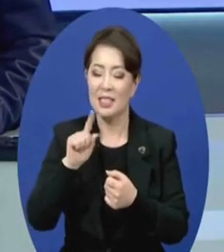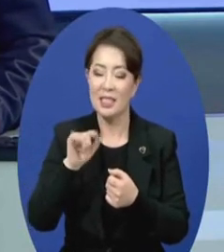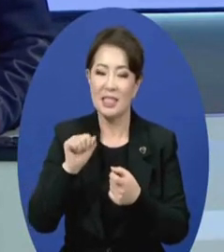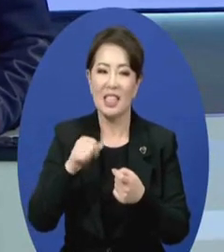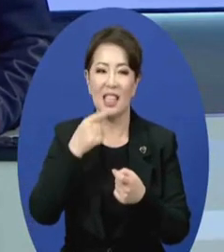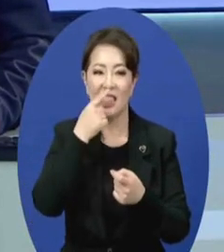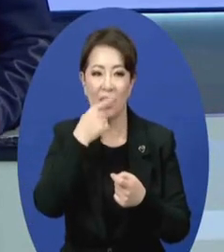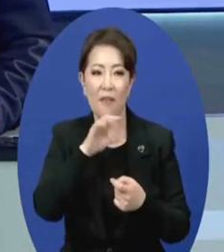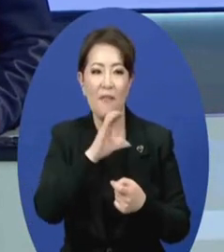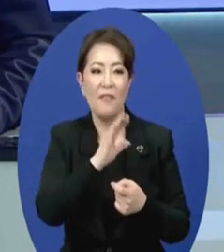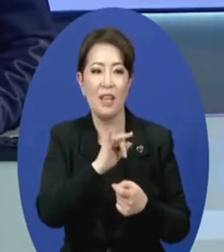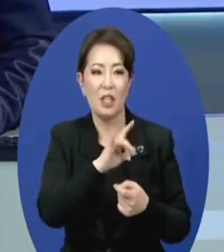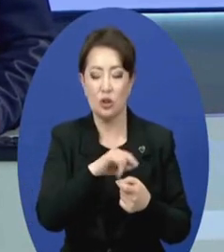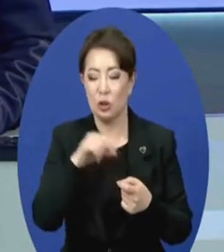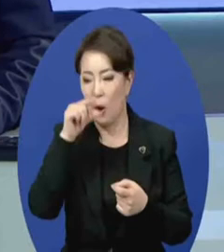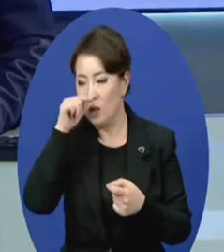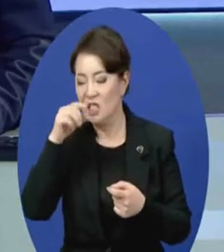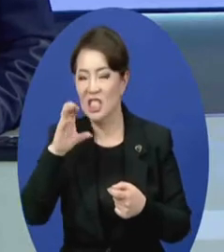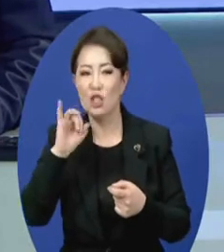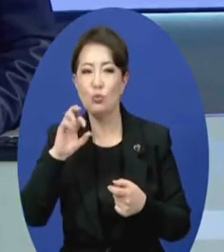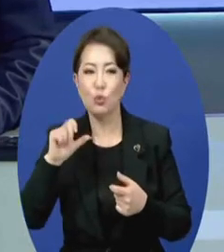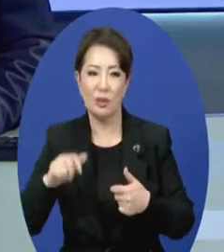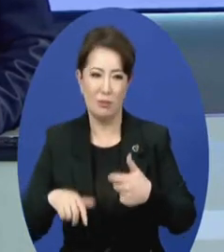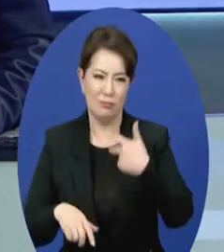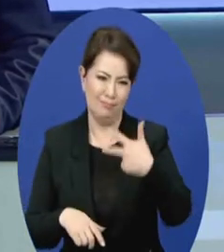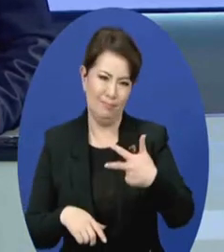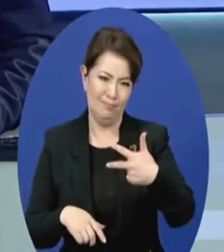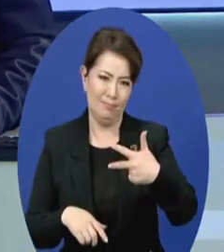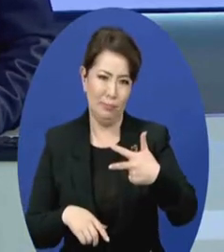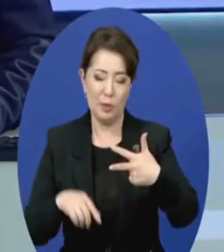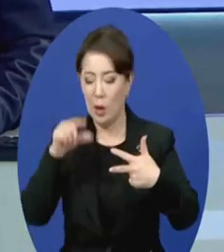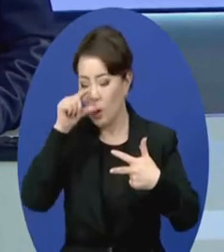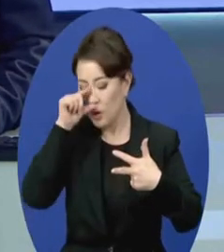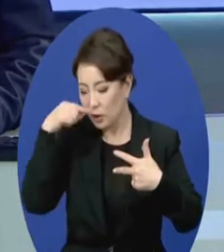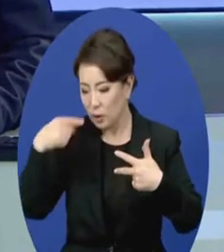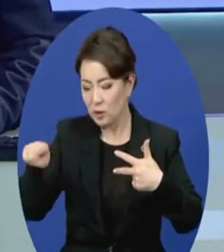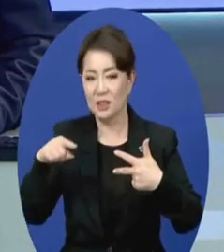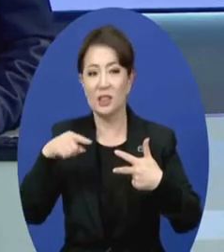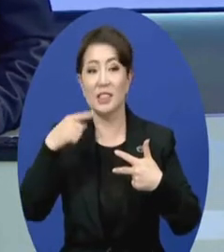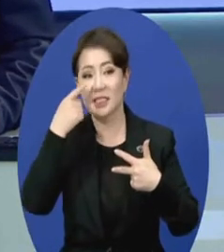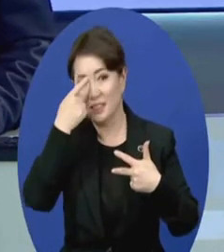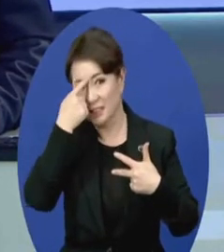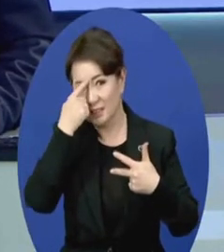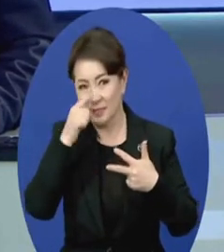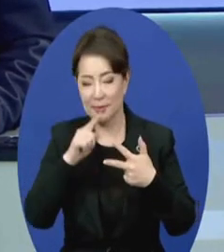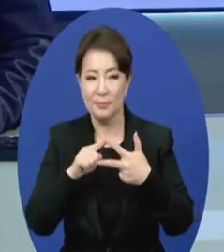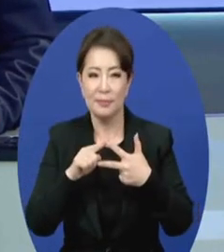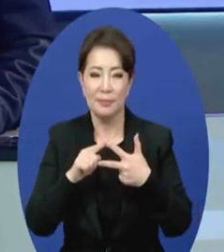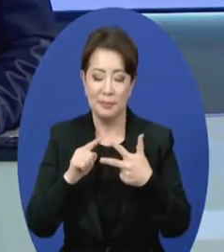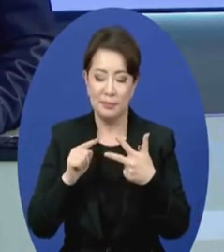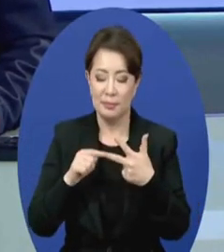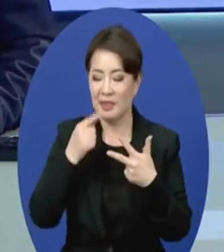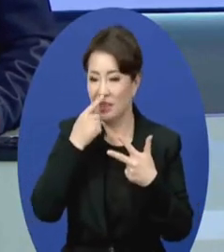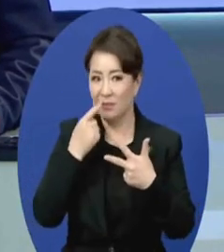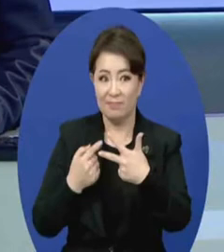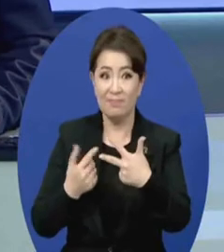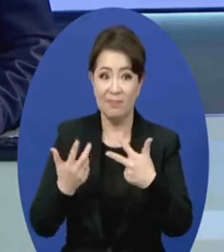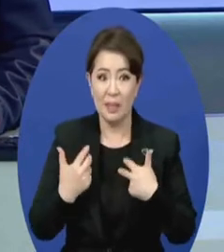Verocell, Орос, Японы улсын Sputnik V гэсэн 3 төрлийн вакцинаас нийтдээ 474,000 тонн вакцин оруулж